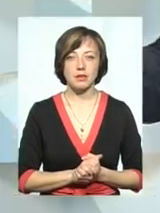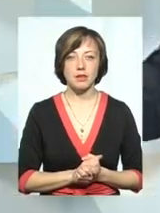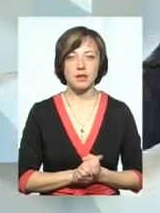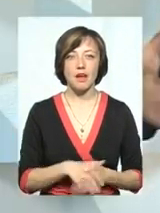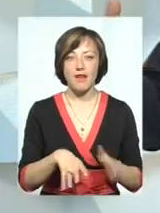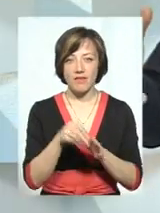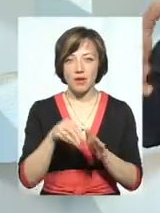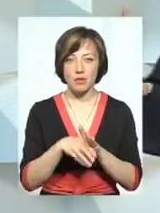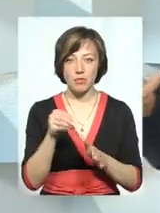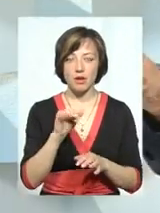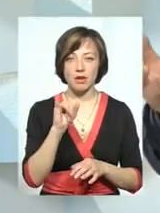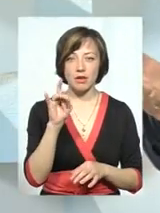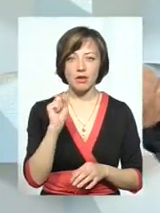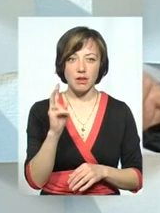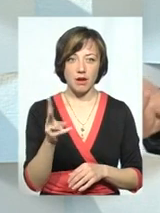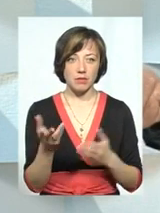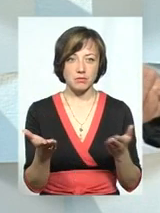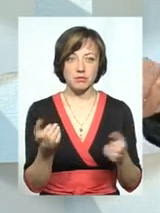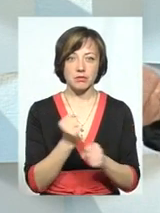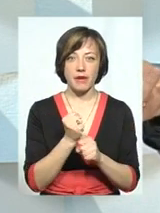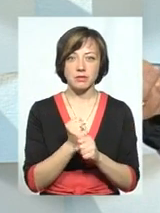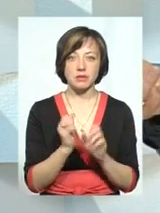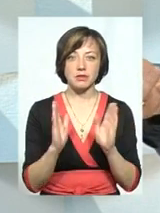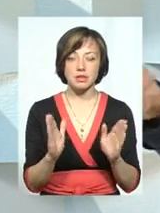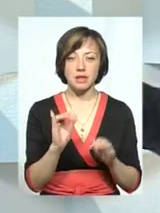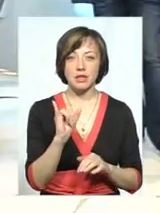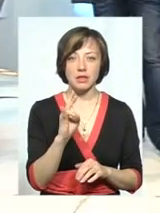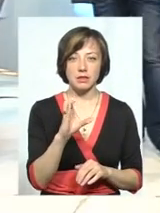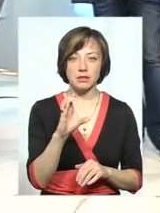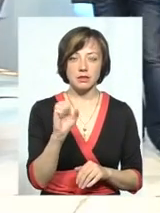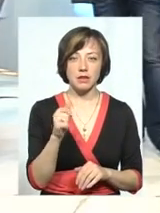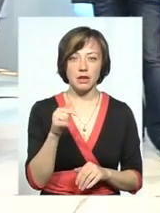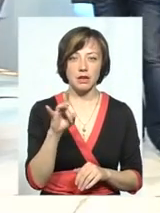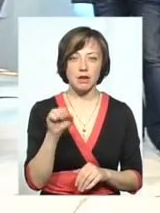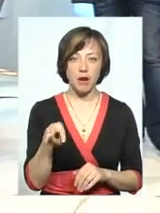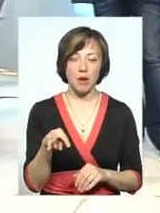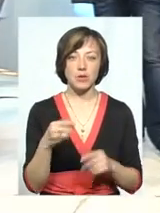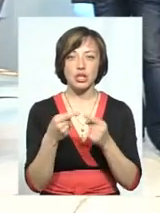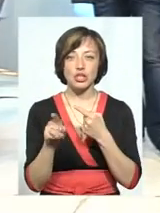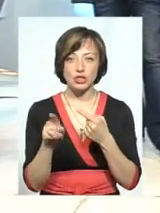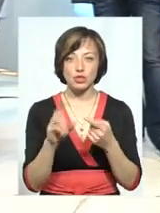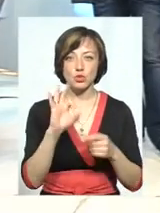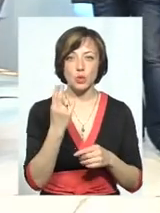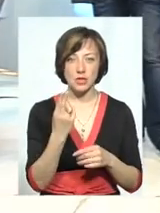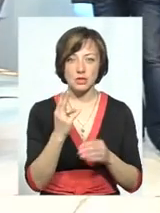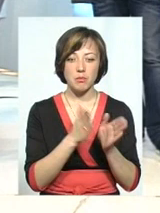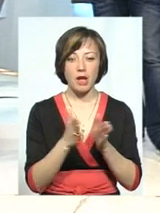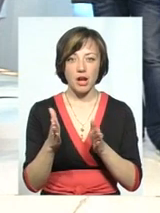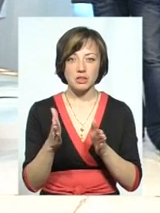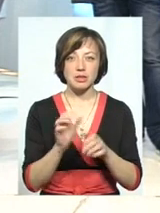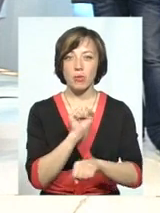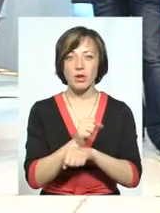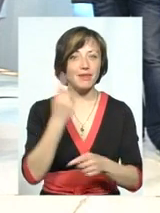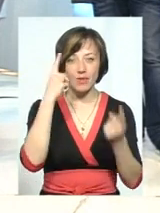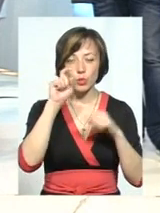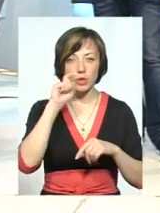ці вихідні дні в Іраку, да? Працює тільки Інстаграм. Всі інші соціальні мережі заблоковані. Це не винахід України.